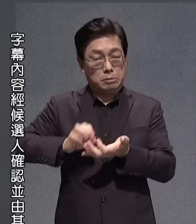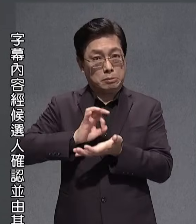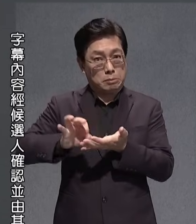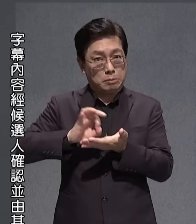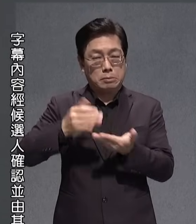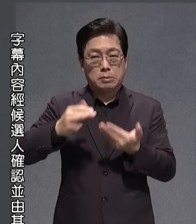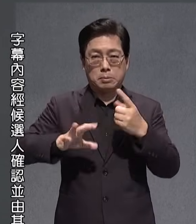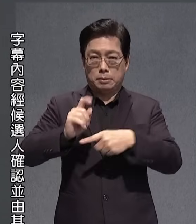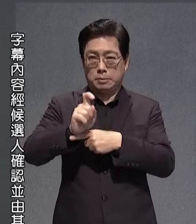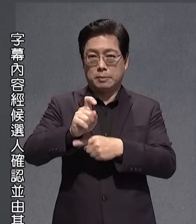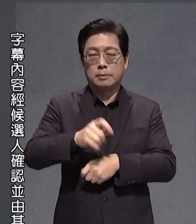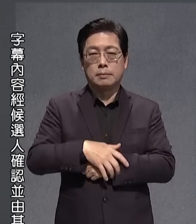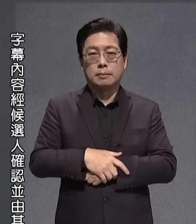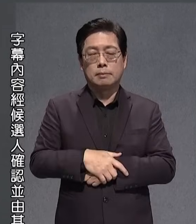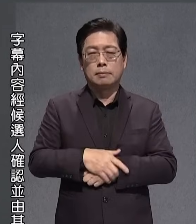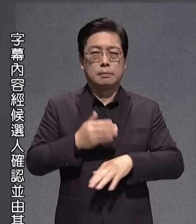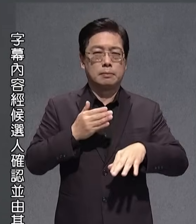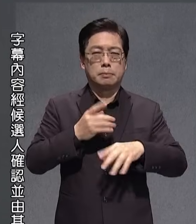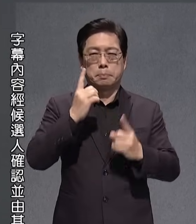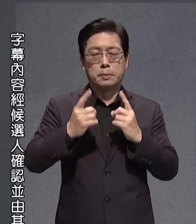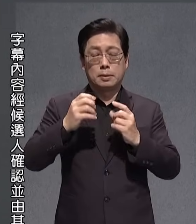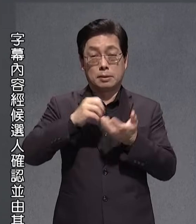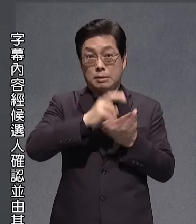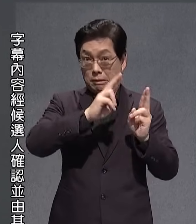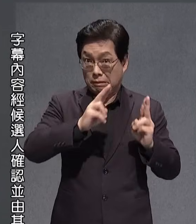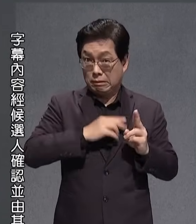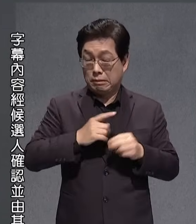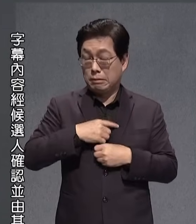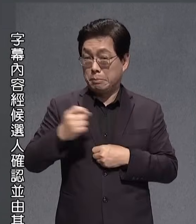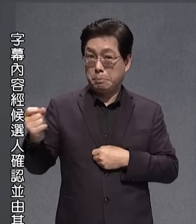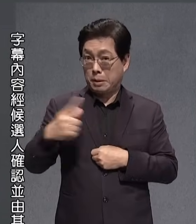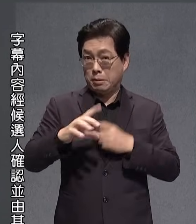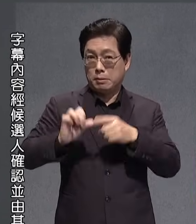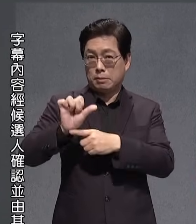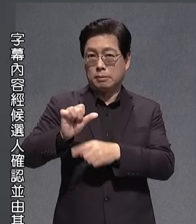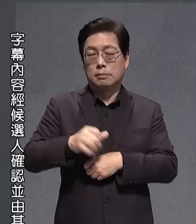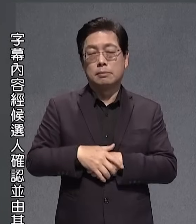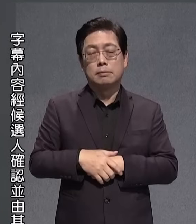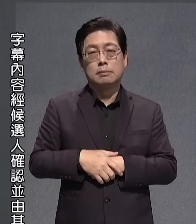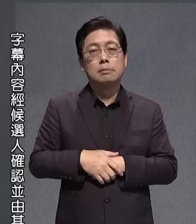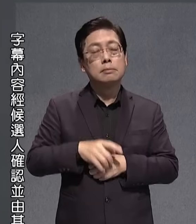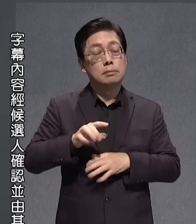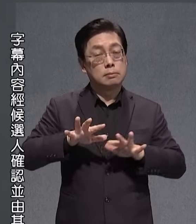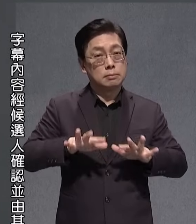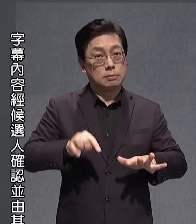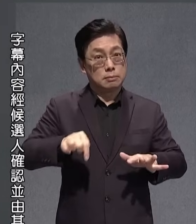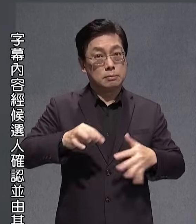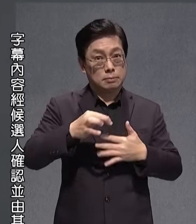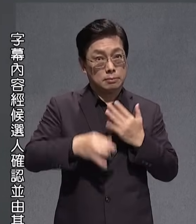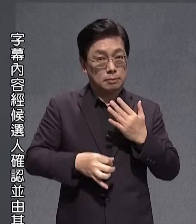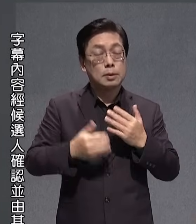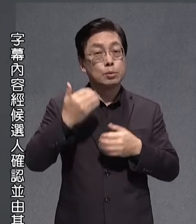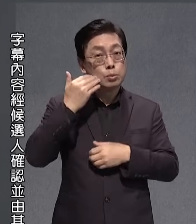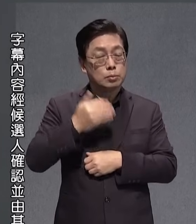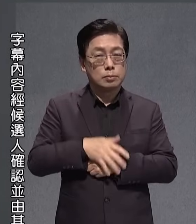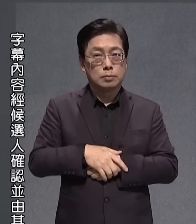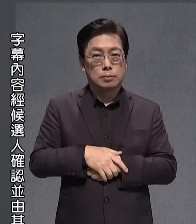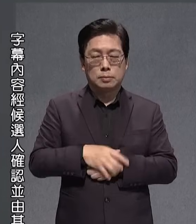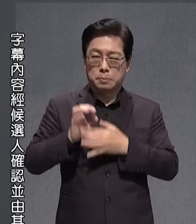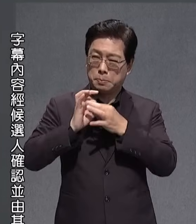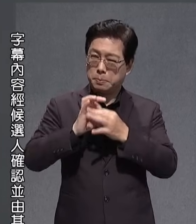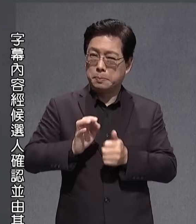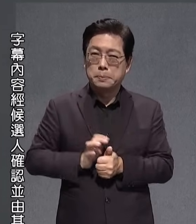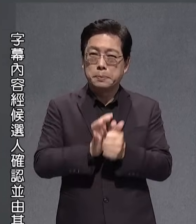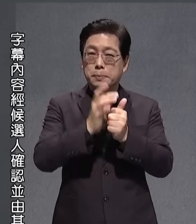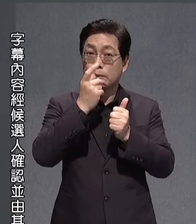比10%，已经超过了核能发电5%。在这种状况之下，我们只要持续